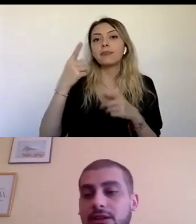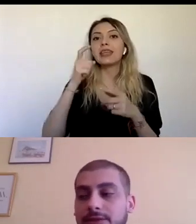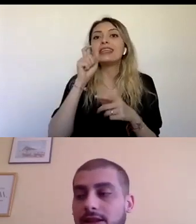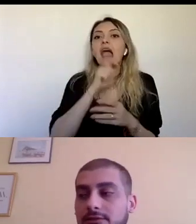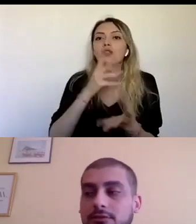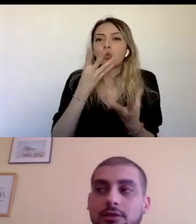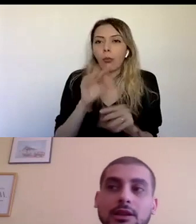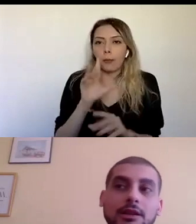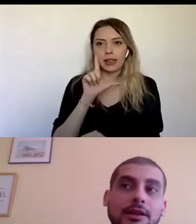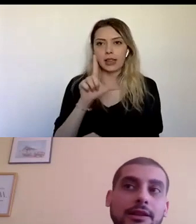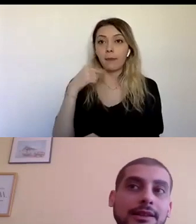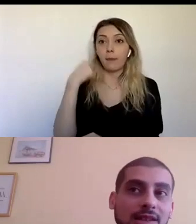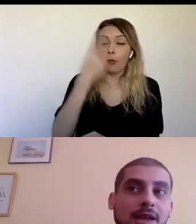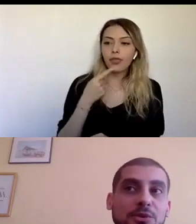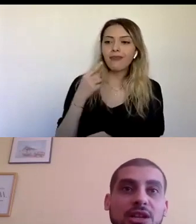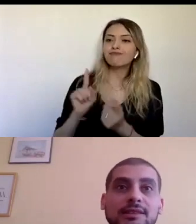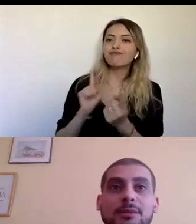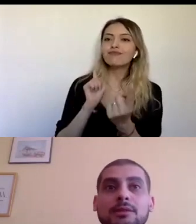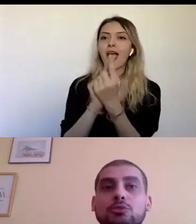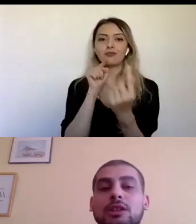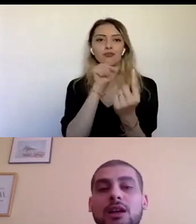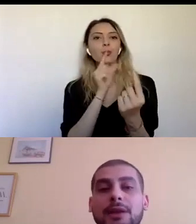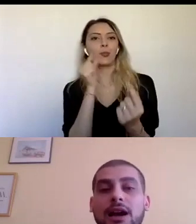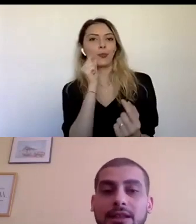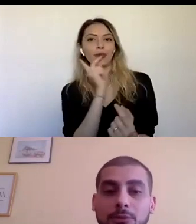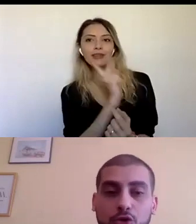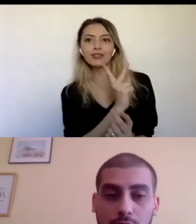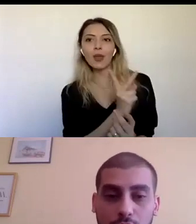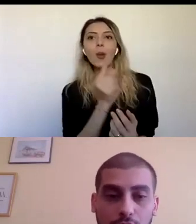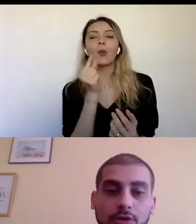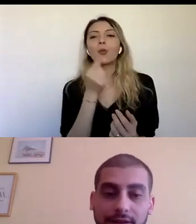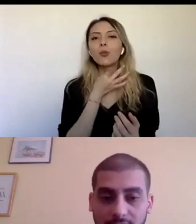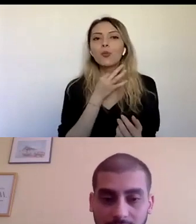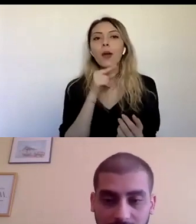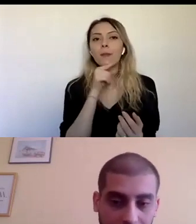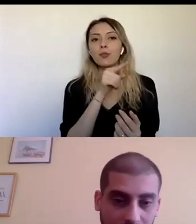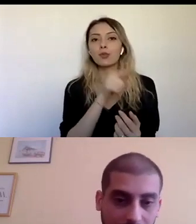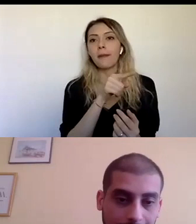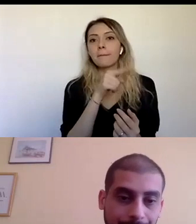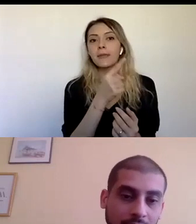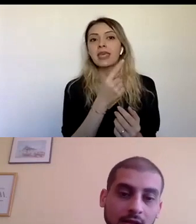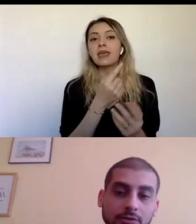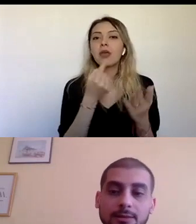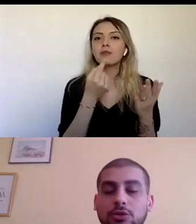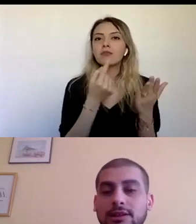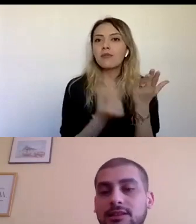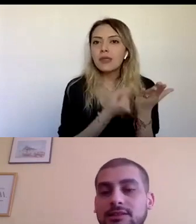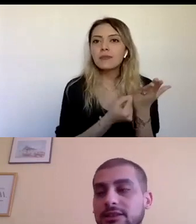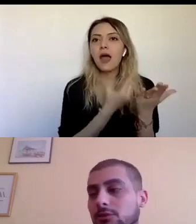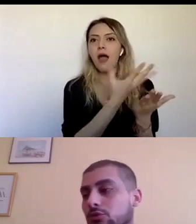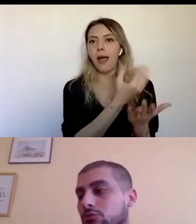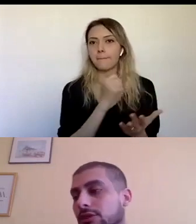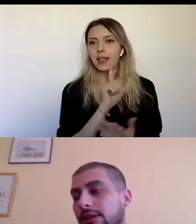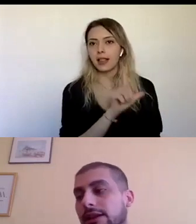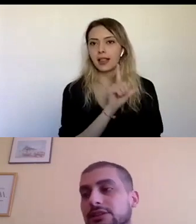karşı taraftan izleme yapacağınız zaman mutlaka bir aydınlatma yükümlülüğü hazırlamanız gerekmekte. Ve bu hazırladığınız